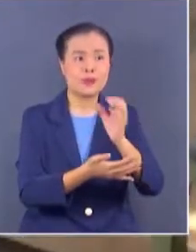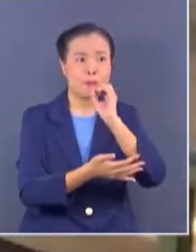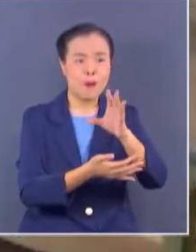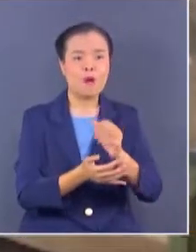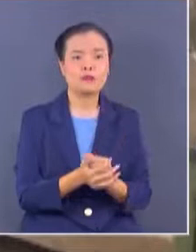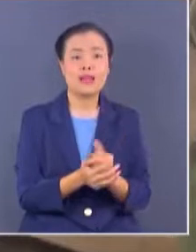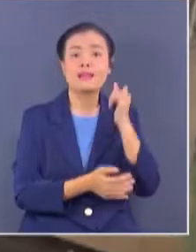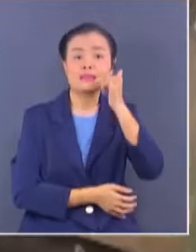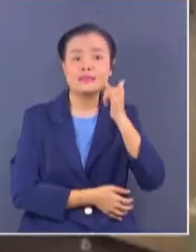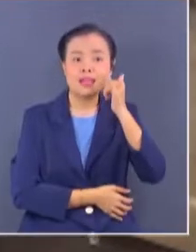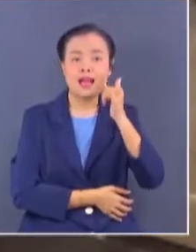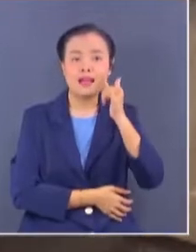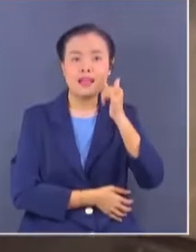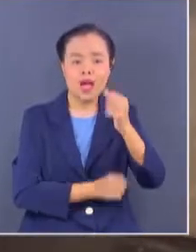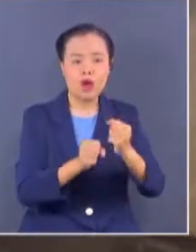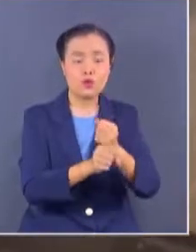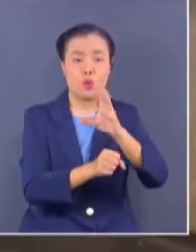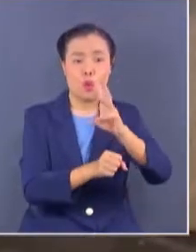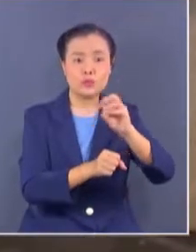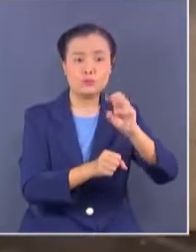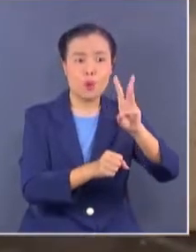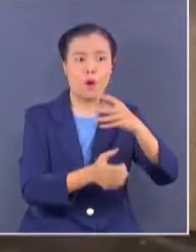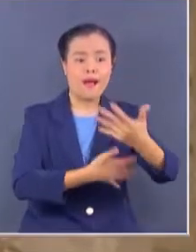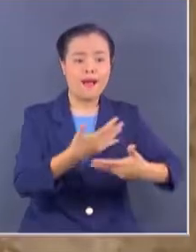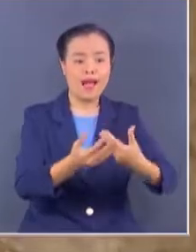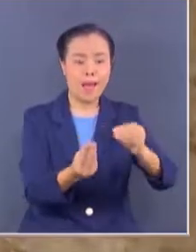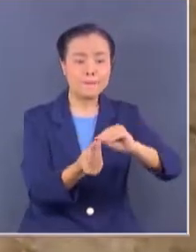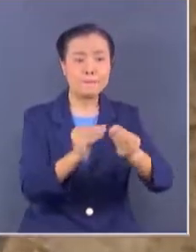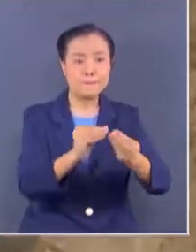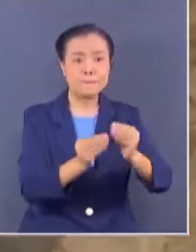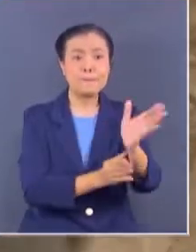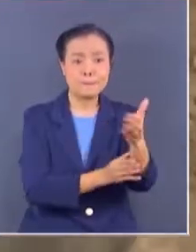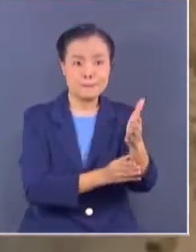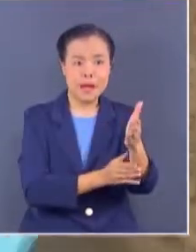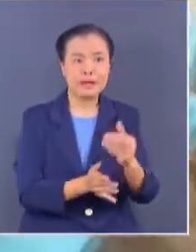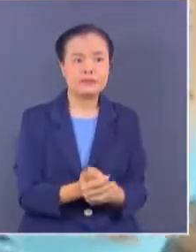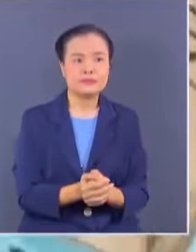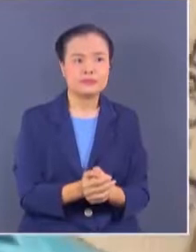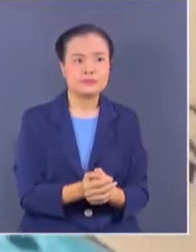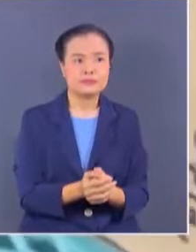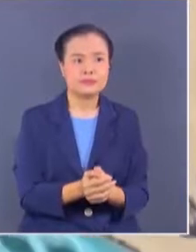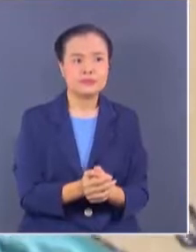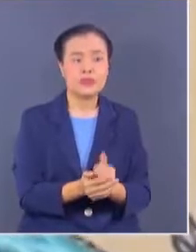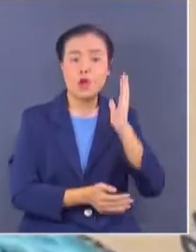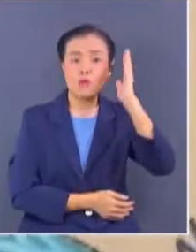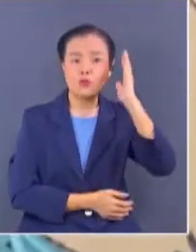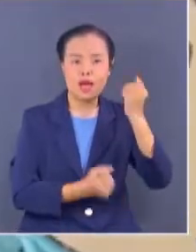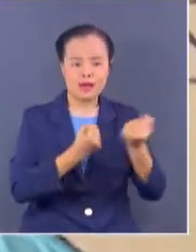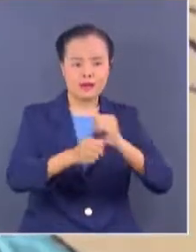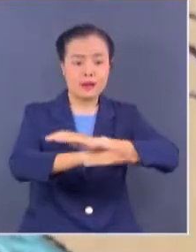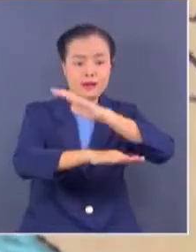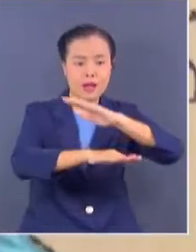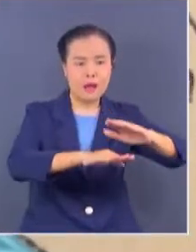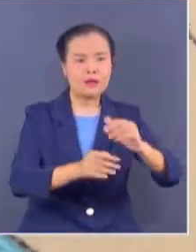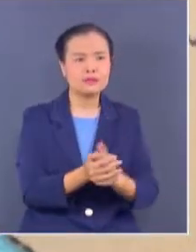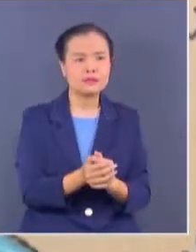ตุว่าคุณยายศรีวันอายุ66ปีเป็นแม่ค้าขายหมกปลาครับคุณยายบอกว่าถูกคนร้ายเป็นชายขับกระบะมาเลยท